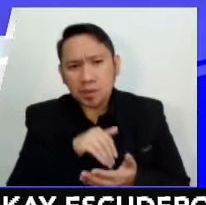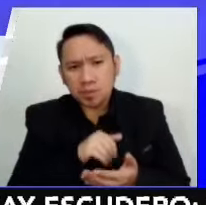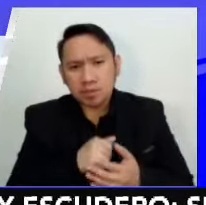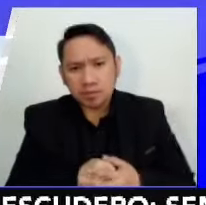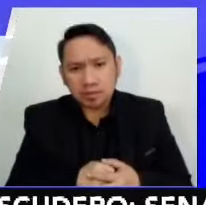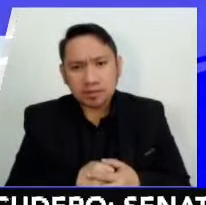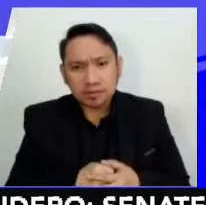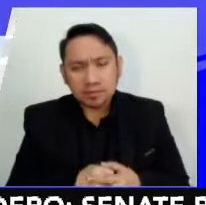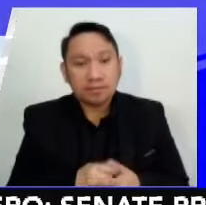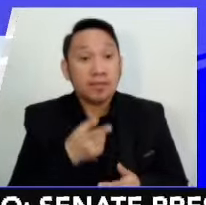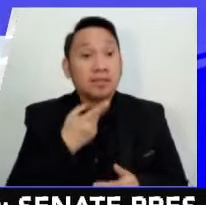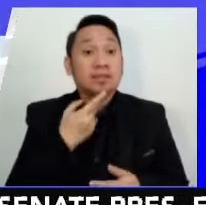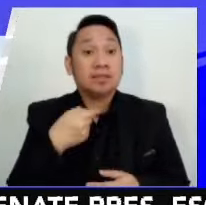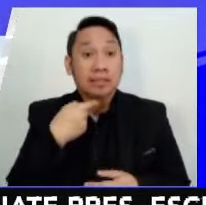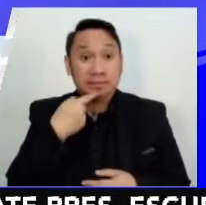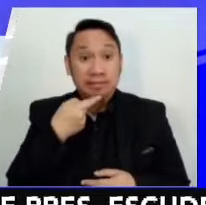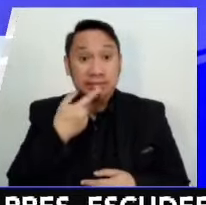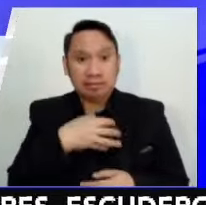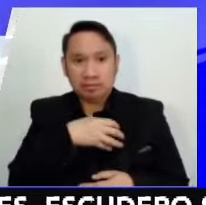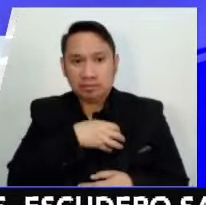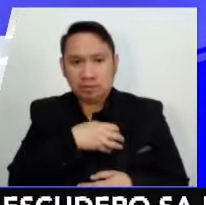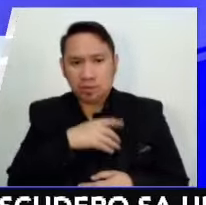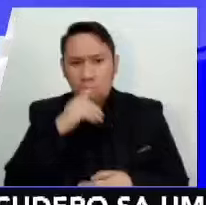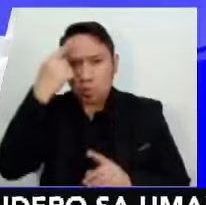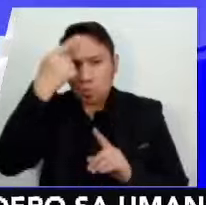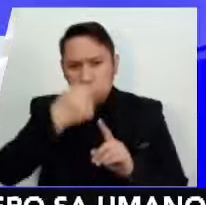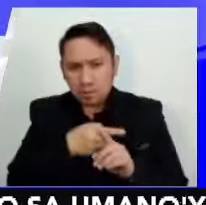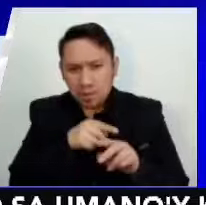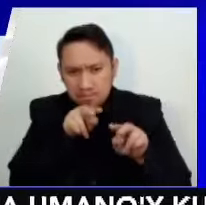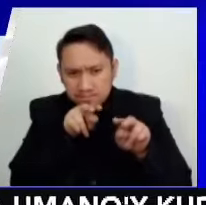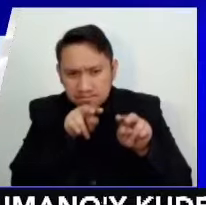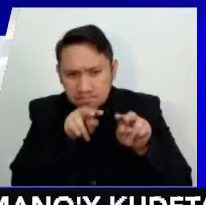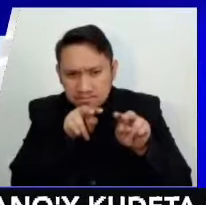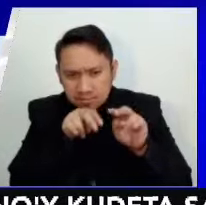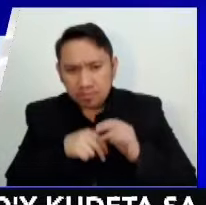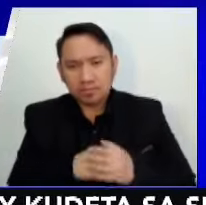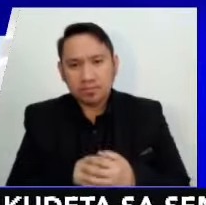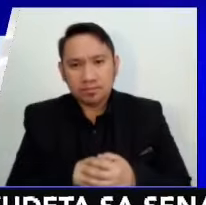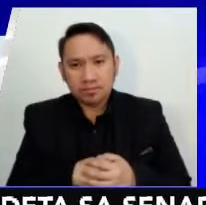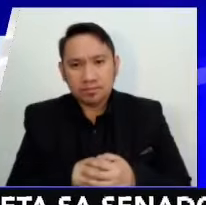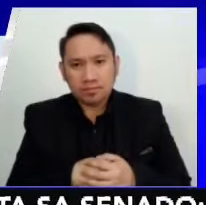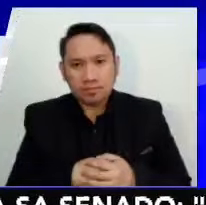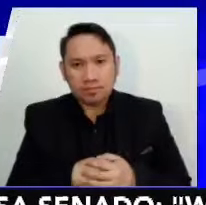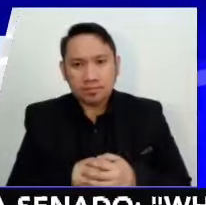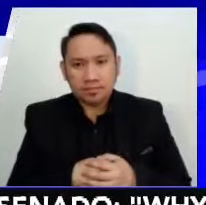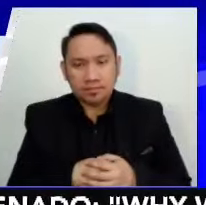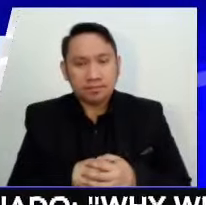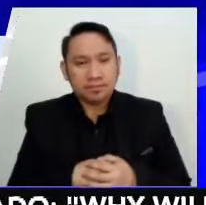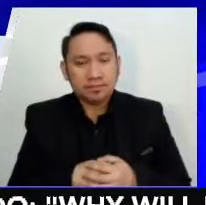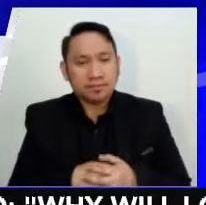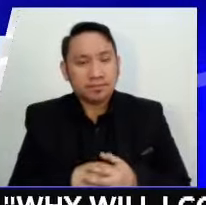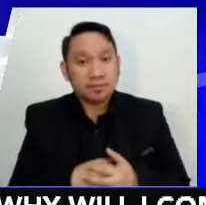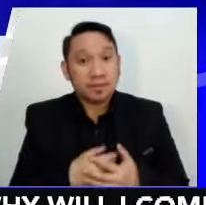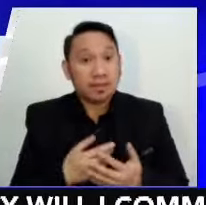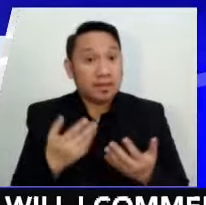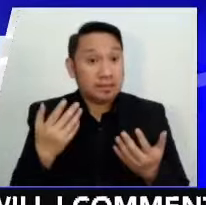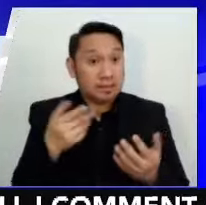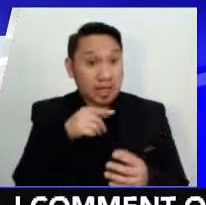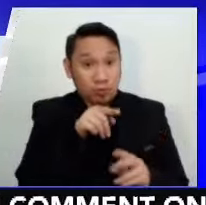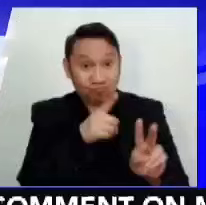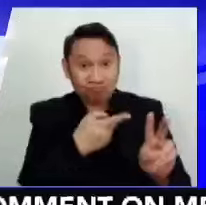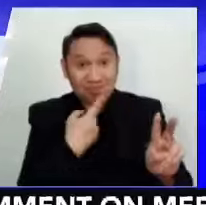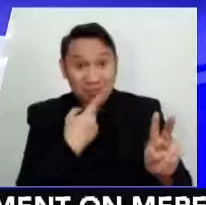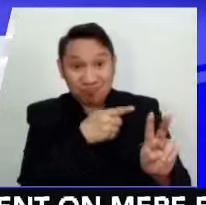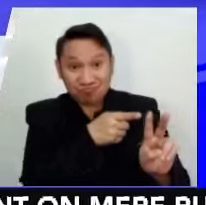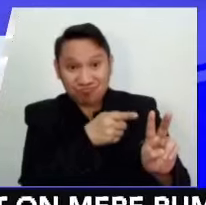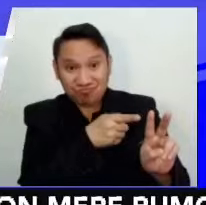sa pulisya, isang buwan minonitor ang mga suspect. Ayon doon sa isang nating suspect,